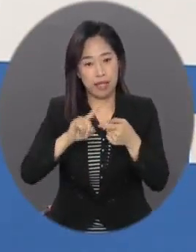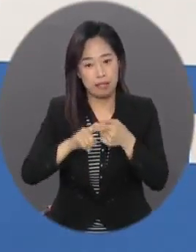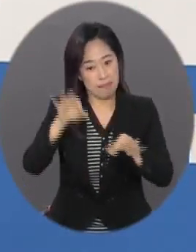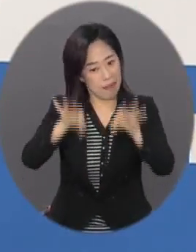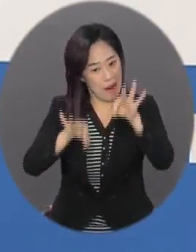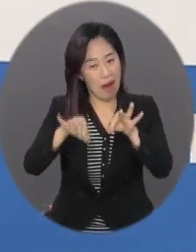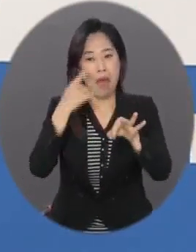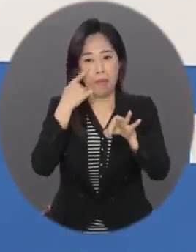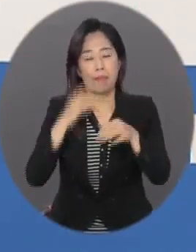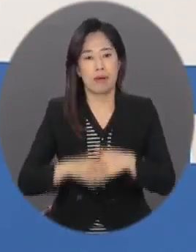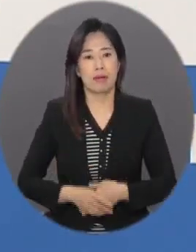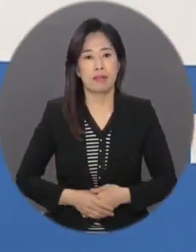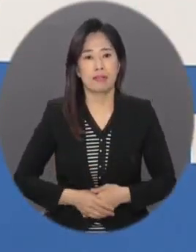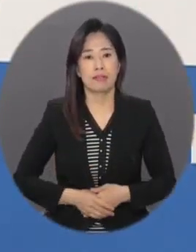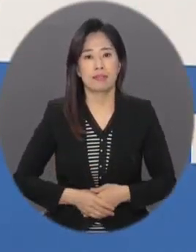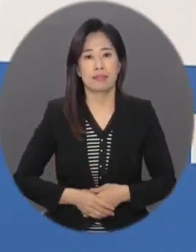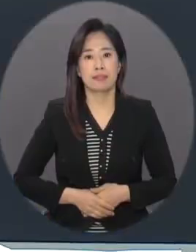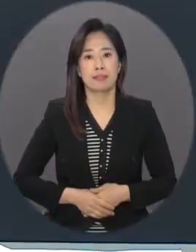있습니다